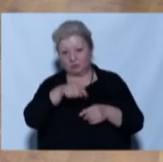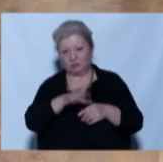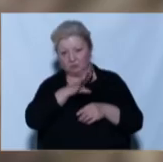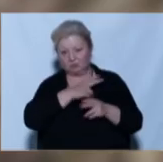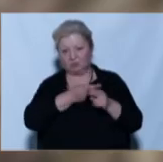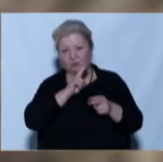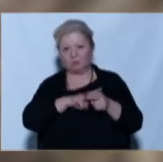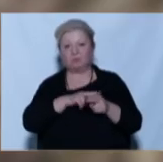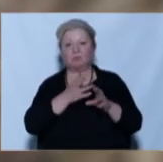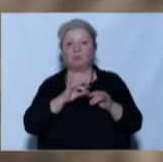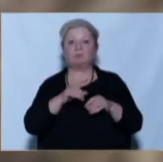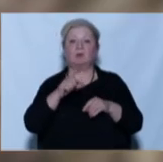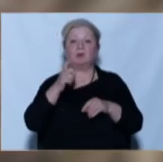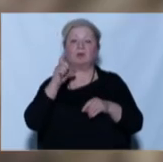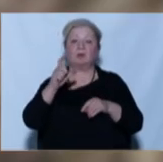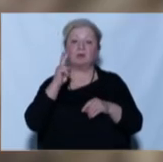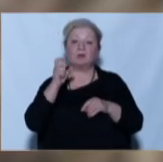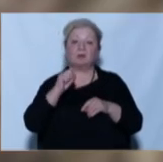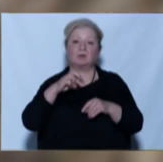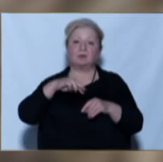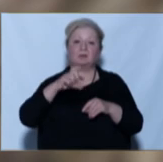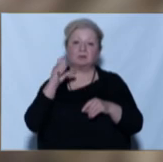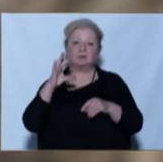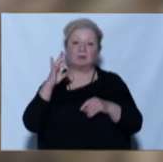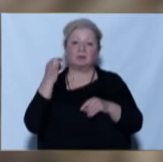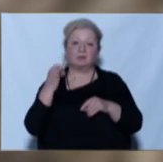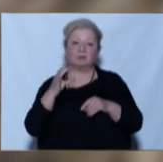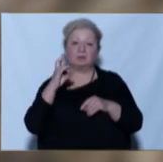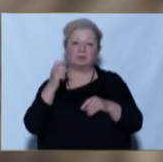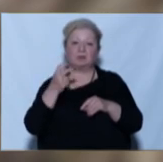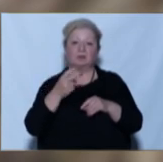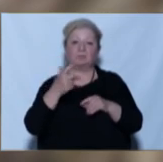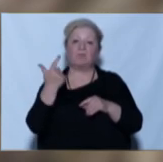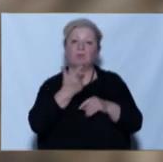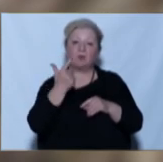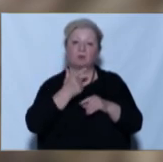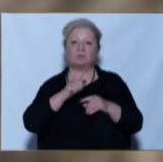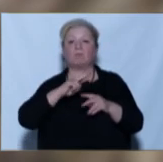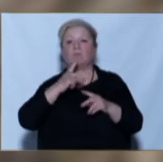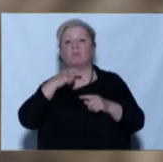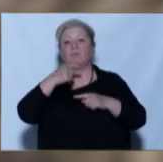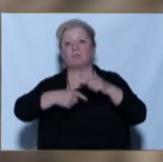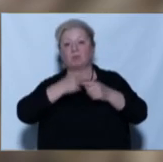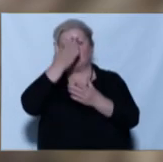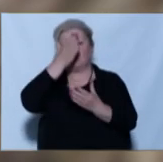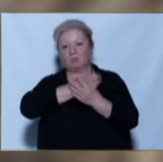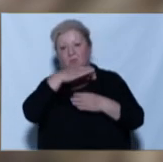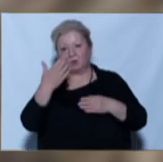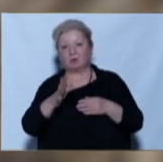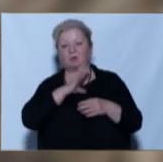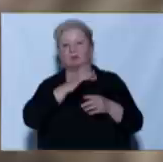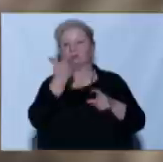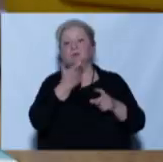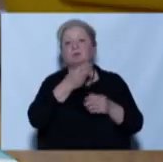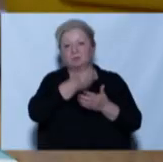მაგრამ ეკატერინე მეორის მეფობის მეორე პერიოდში რუსეთი ისევ დაინტერესდა კავკასიით და